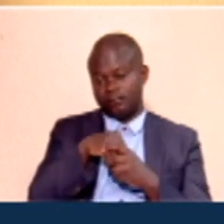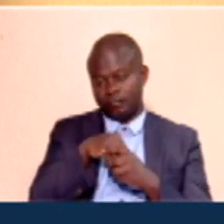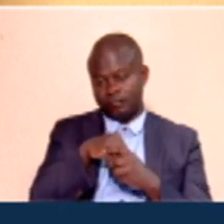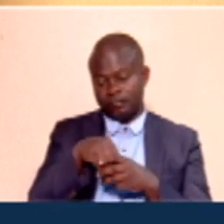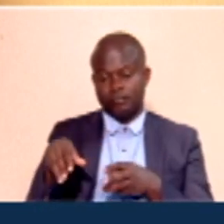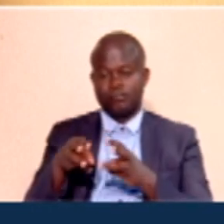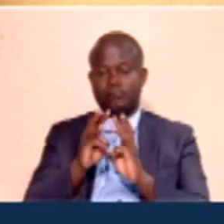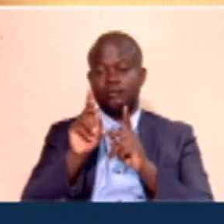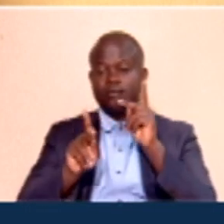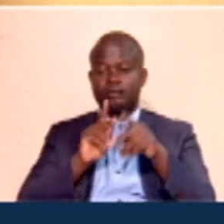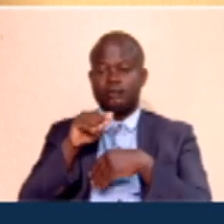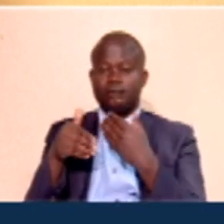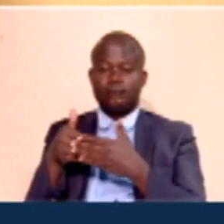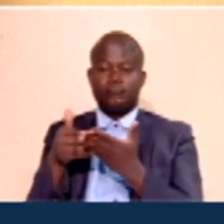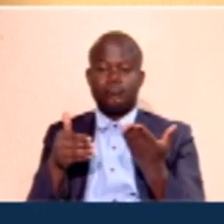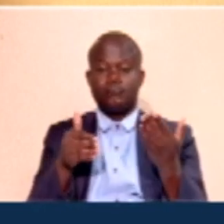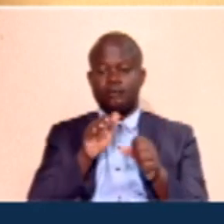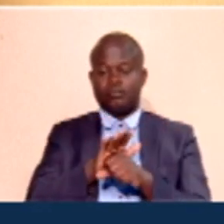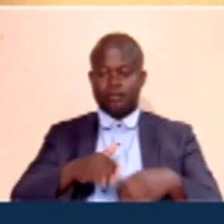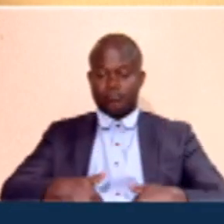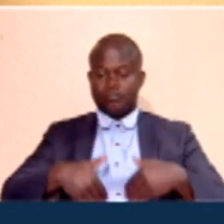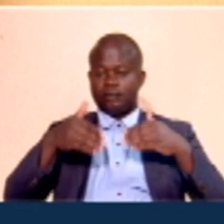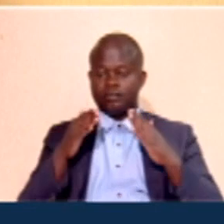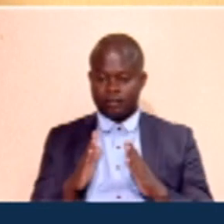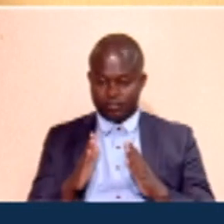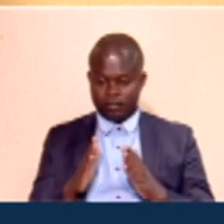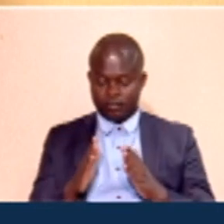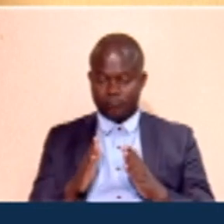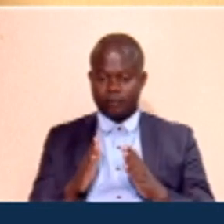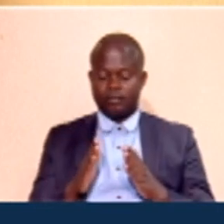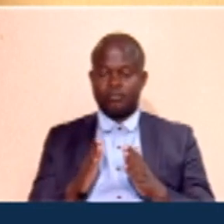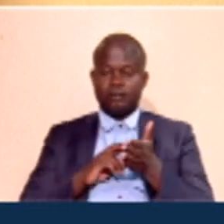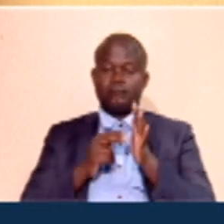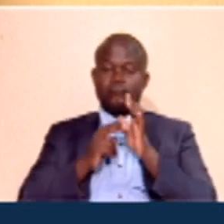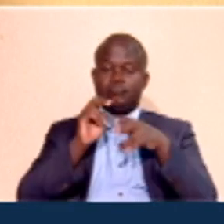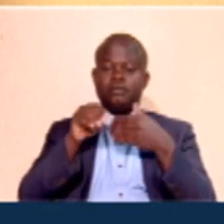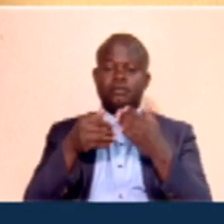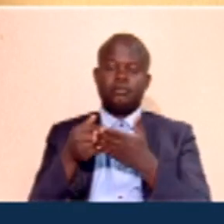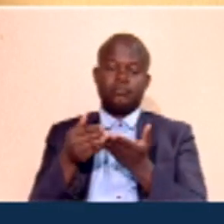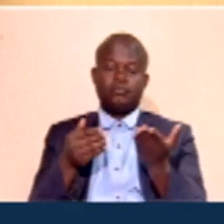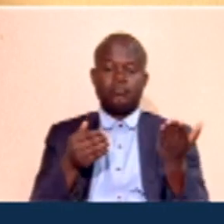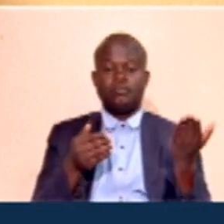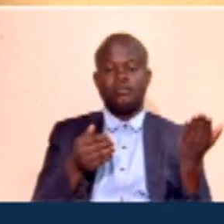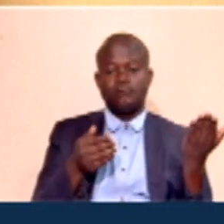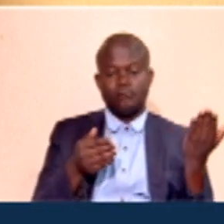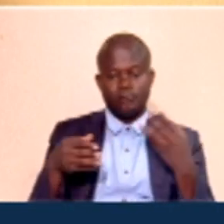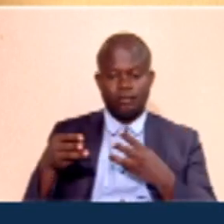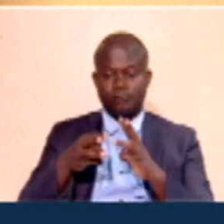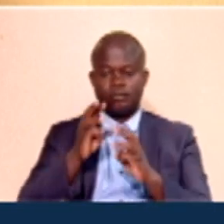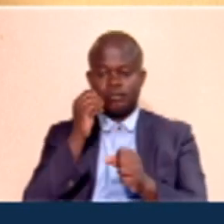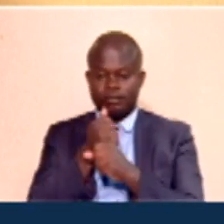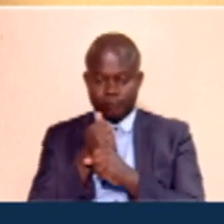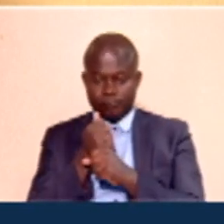urebye mu buryo bw'abaturage, abenshi ni urubyiruko. So icyo bishatse kuvuga ni ukuvuga yuko uburyo